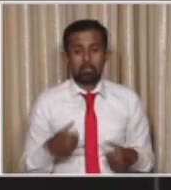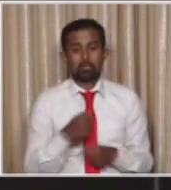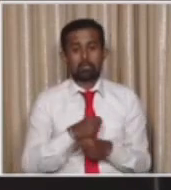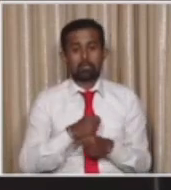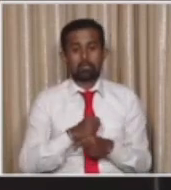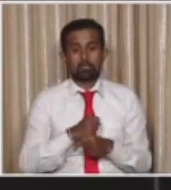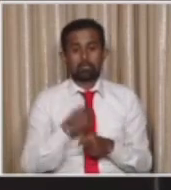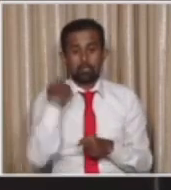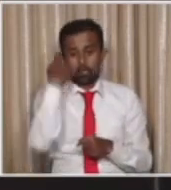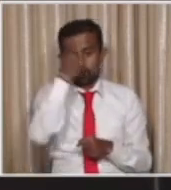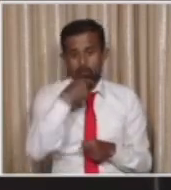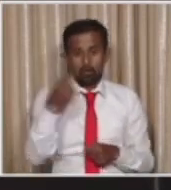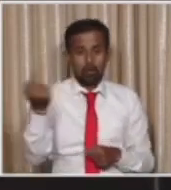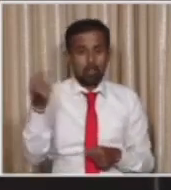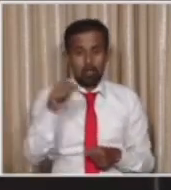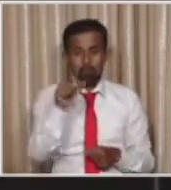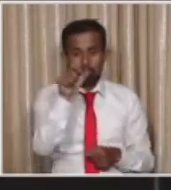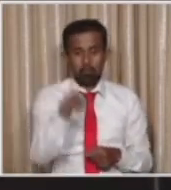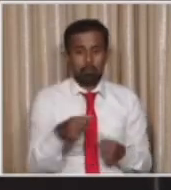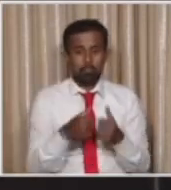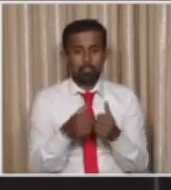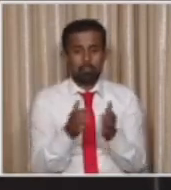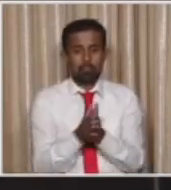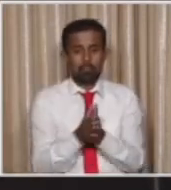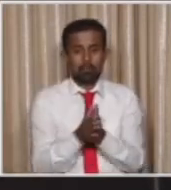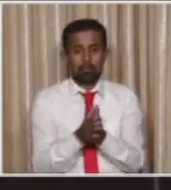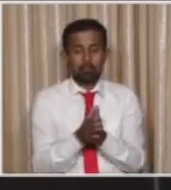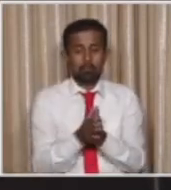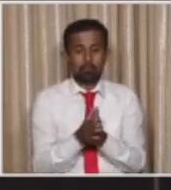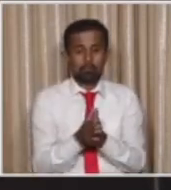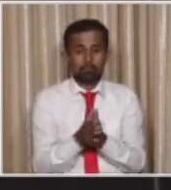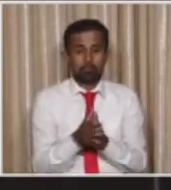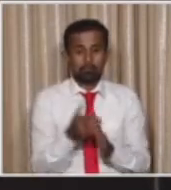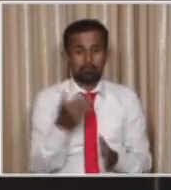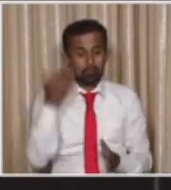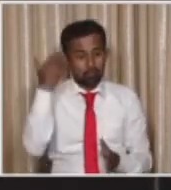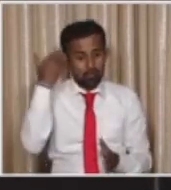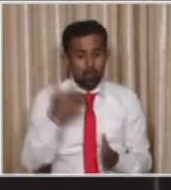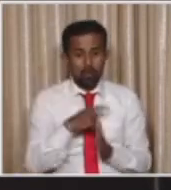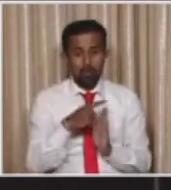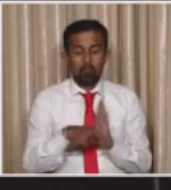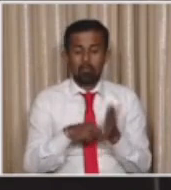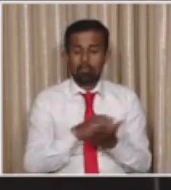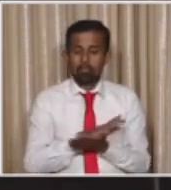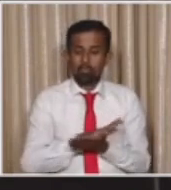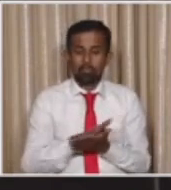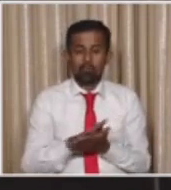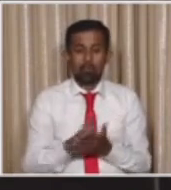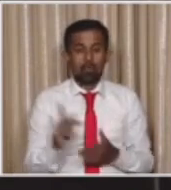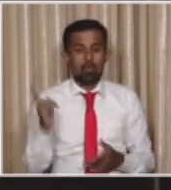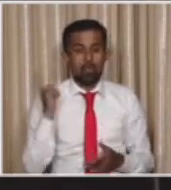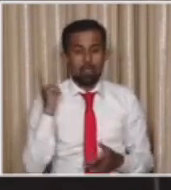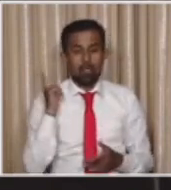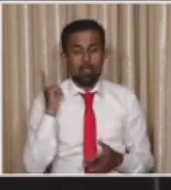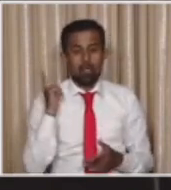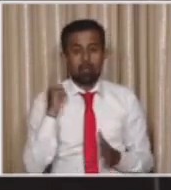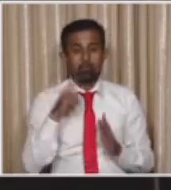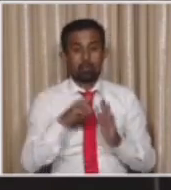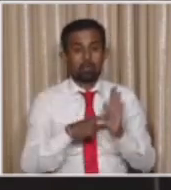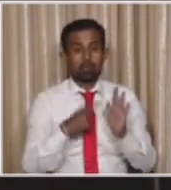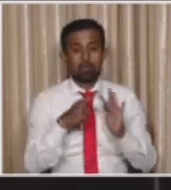ආපු එක්කෙනෙක්වත් තමගේ ජීවිත දාණය දුන්න රටට සාමය ඇති කළ රණවිරුවන්ව ජෙනීවාල